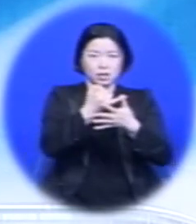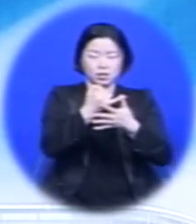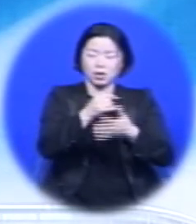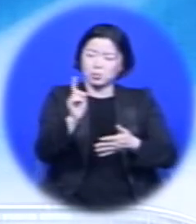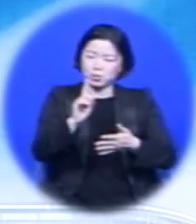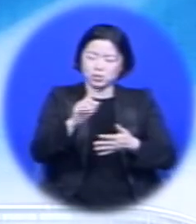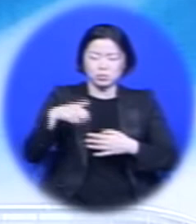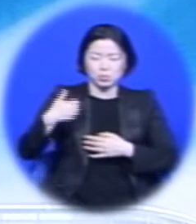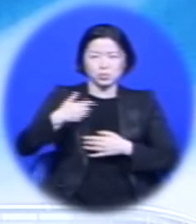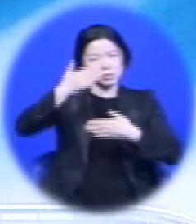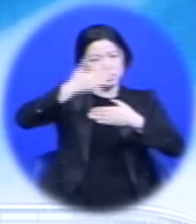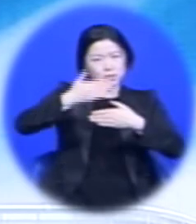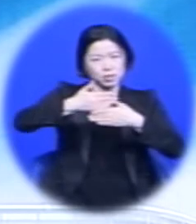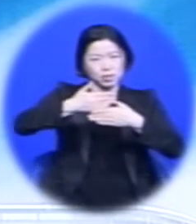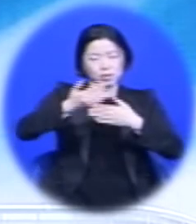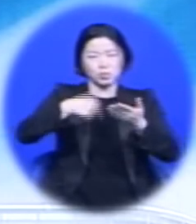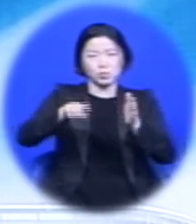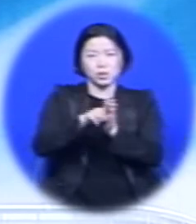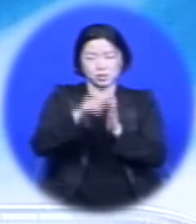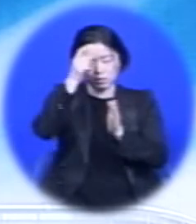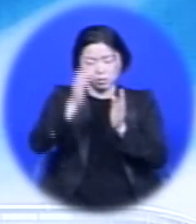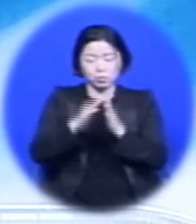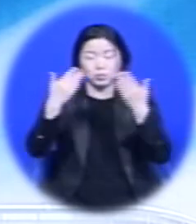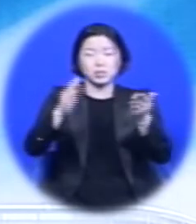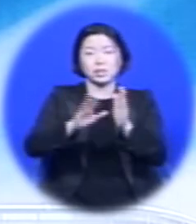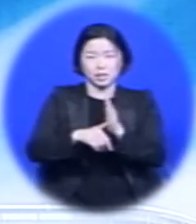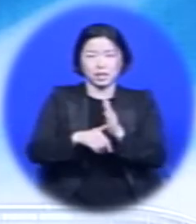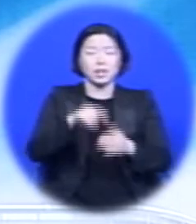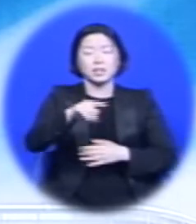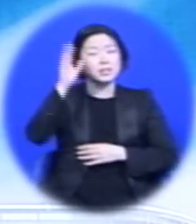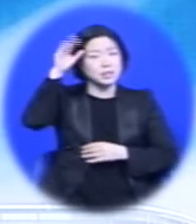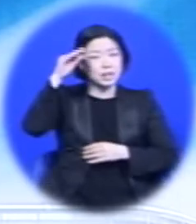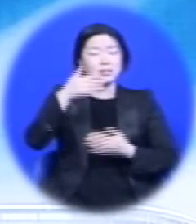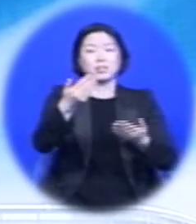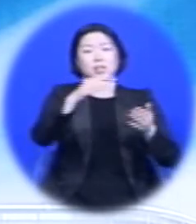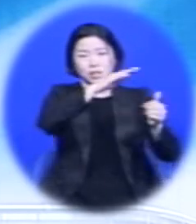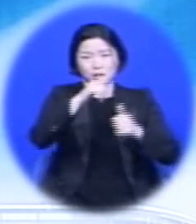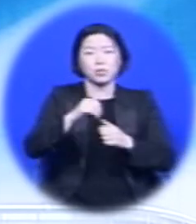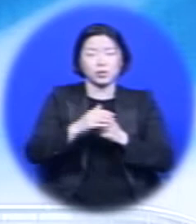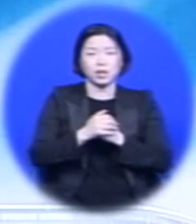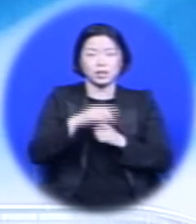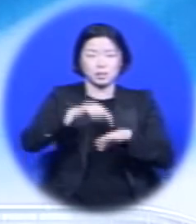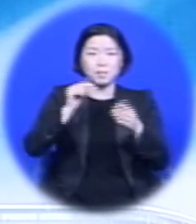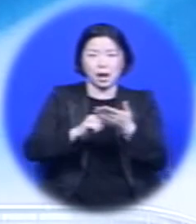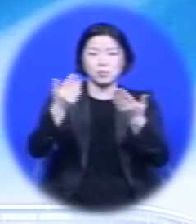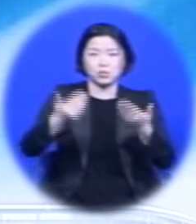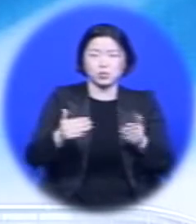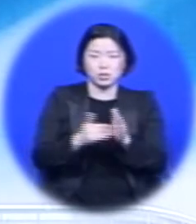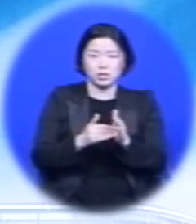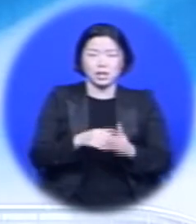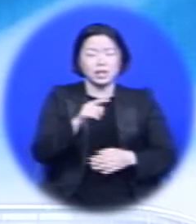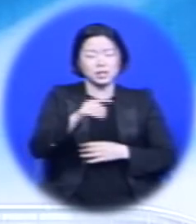장벽을 위해서 기도하는데 주님이 그 개를 받으라 그런 마음을 주셨다는 거예요. 개가